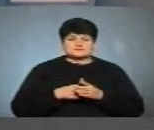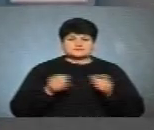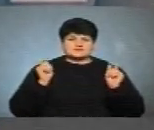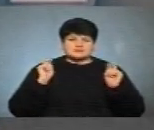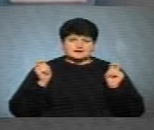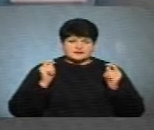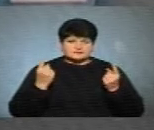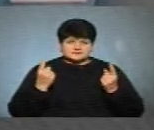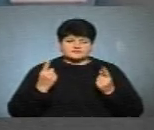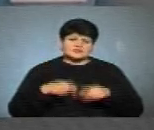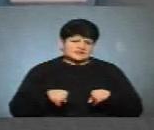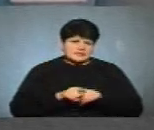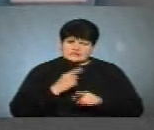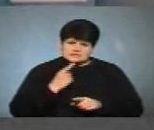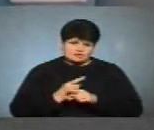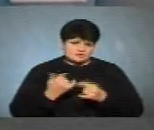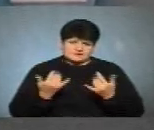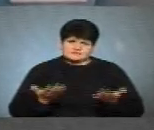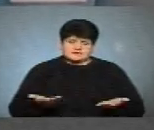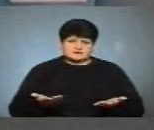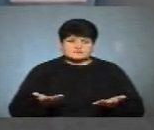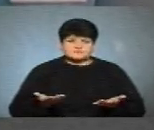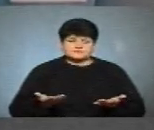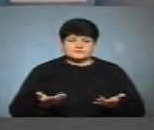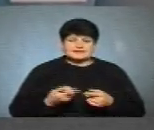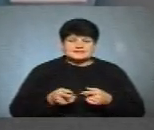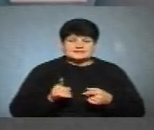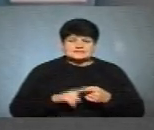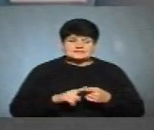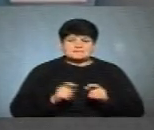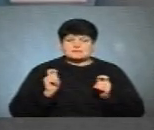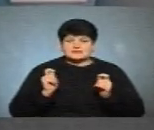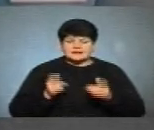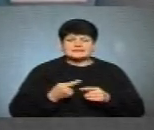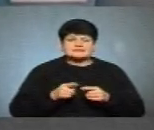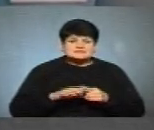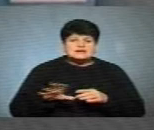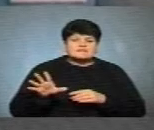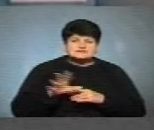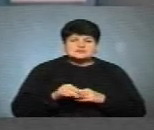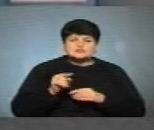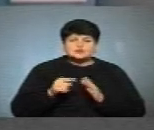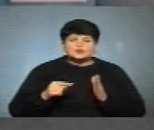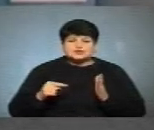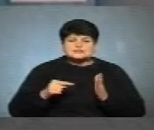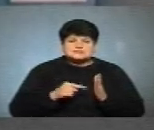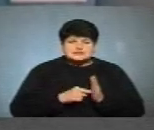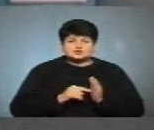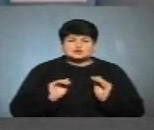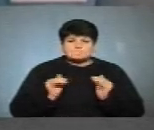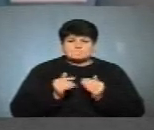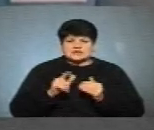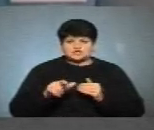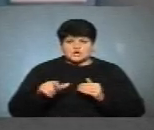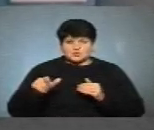і так далі. Вони і так заборонені зараз, ці банкети. Ну, це все з тою самою цілі, щоб якомога менше людей